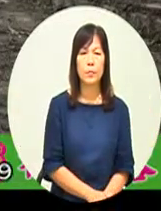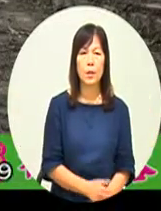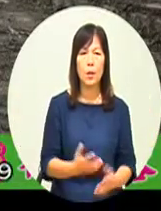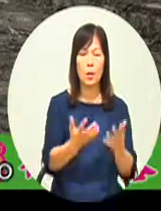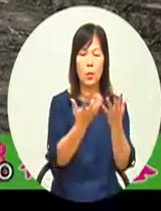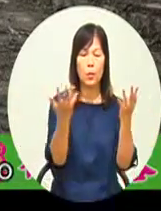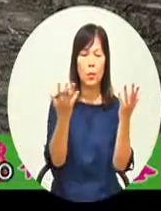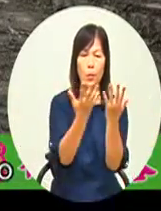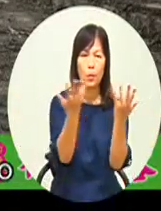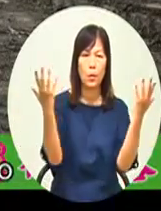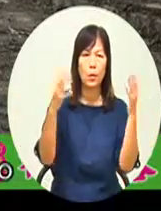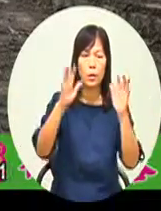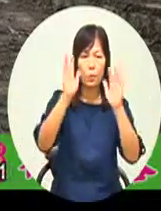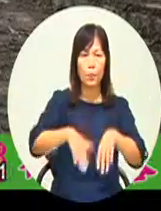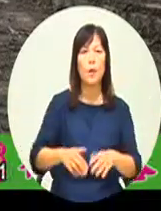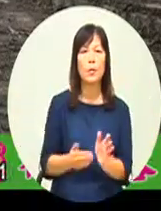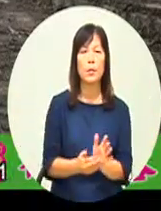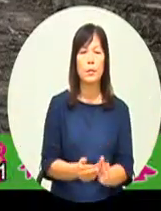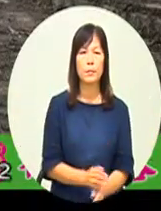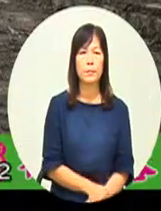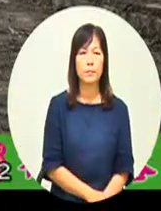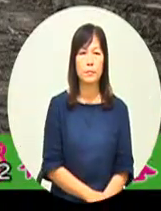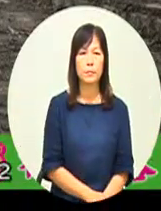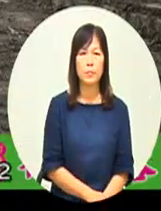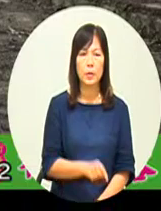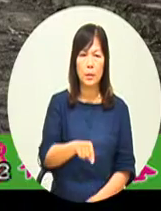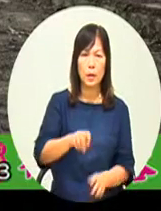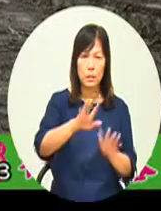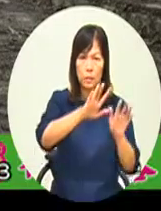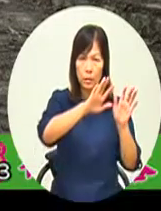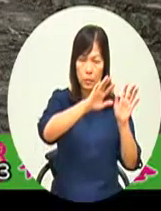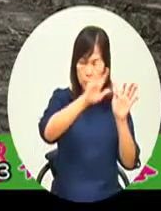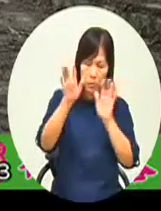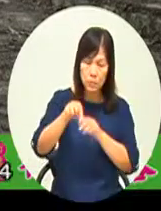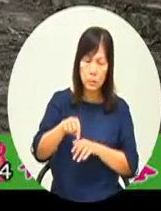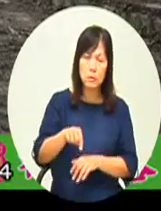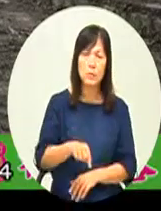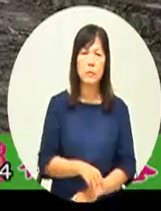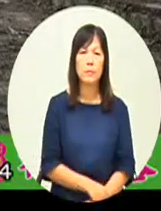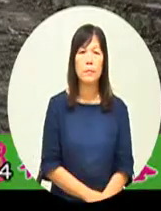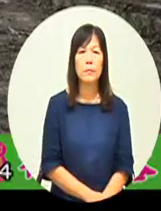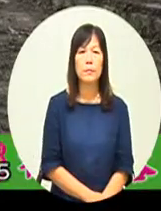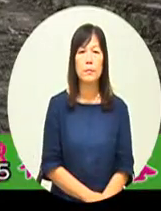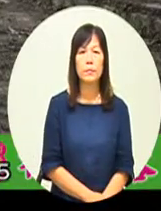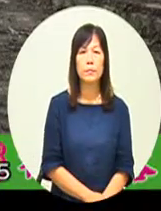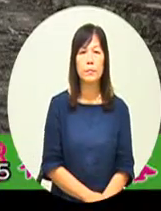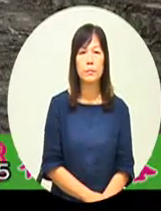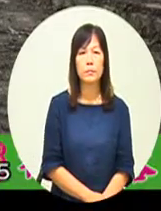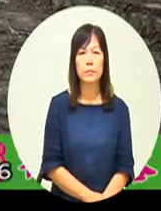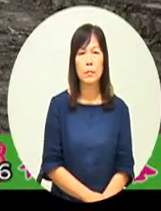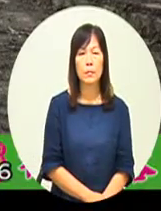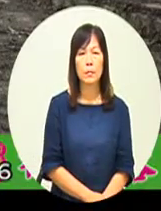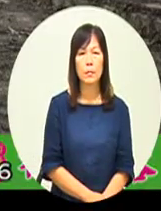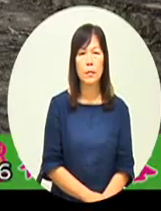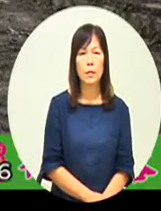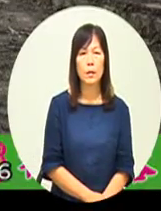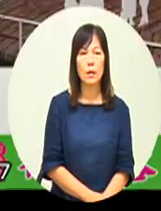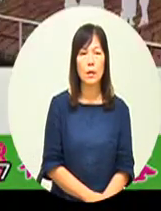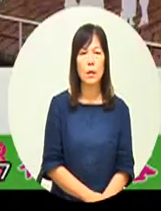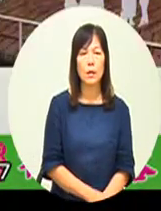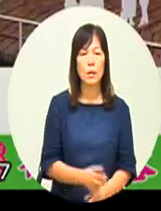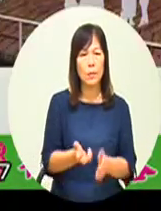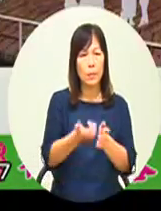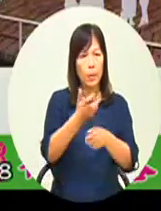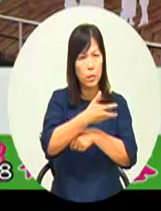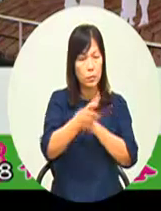经拆，起码安尼总控之下，好，我想。也应该我们前镇